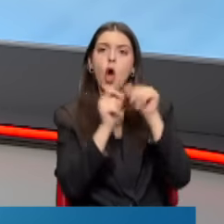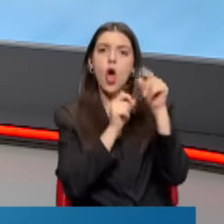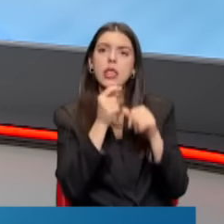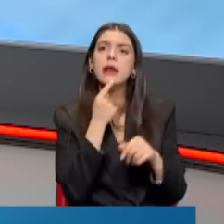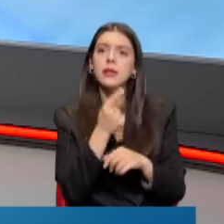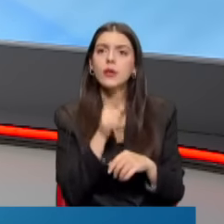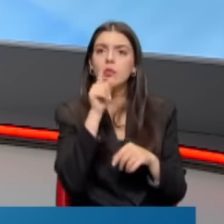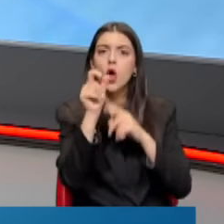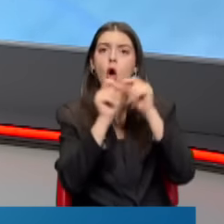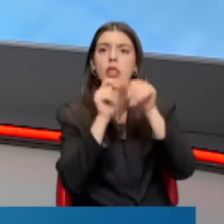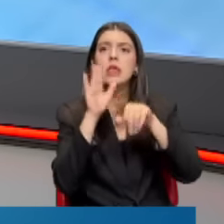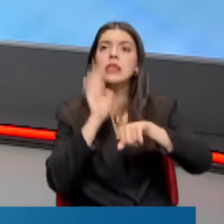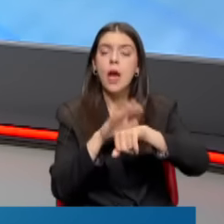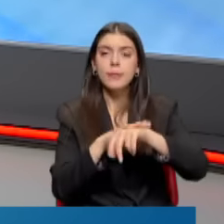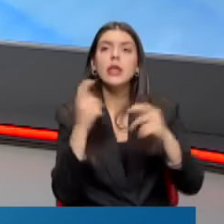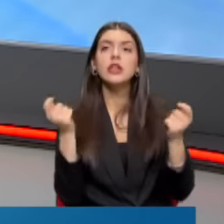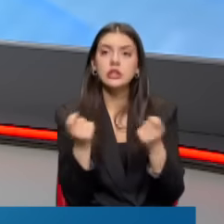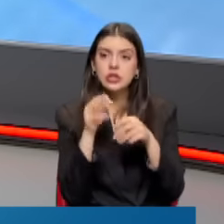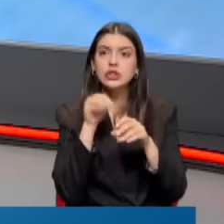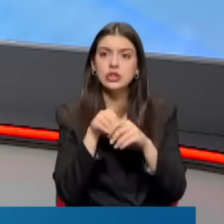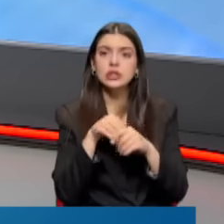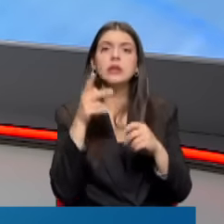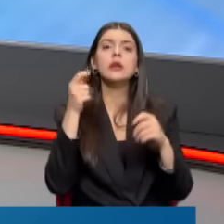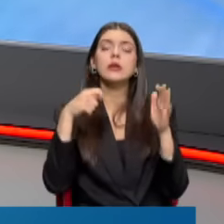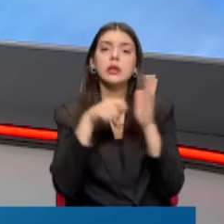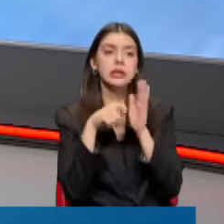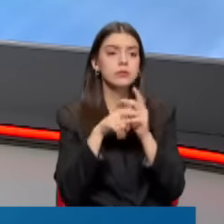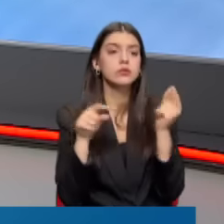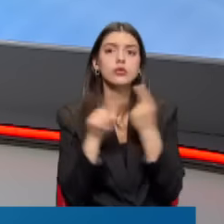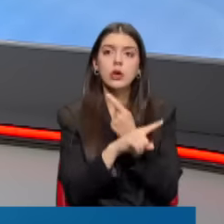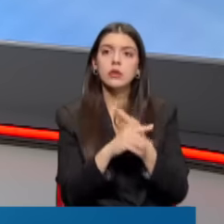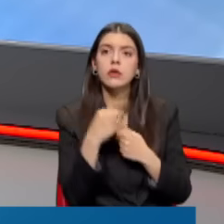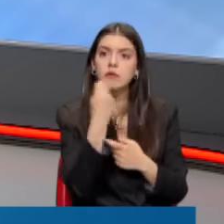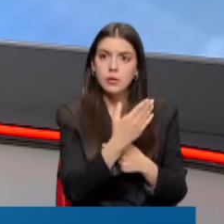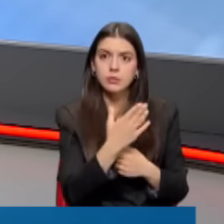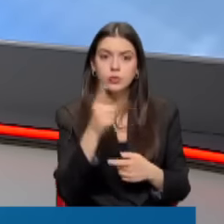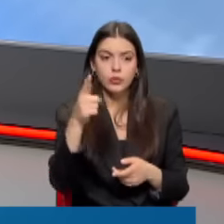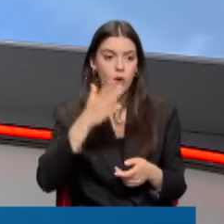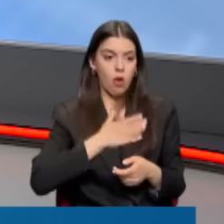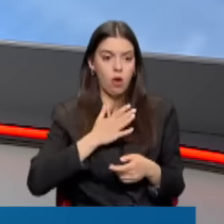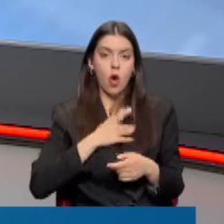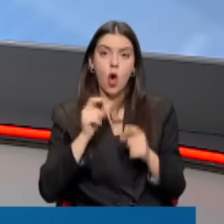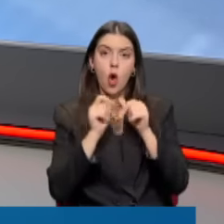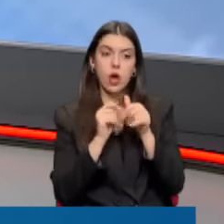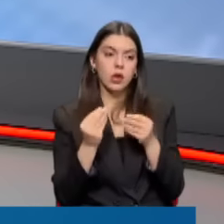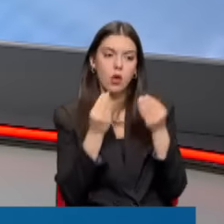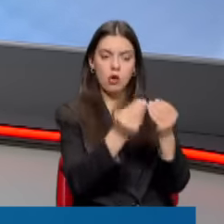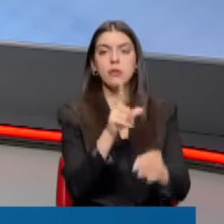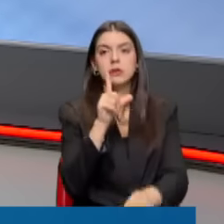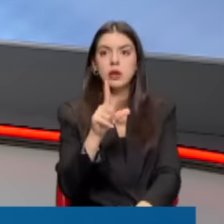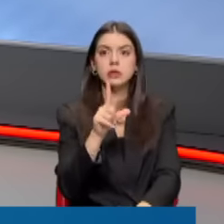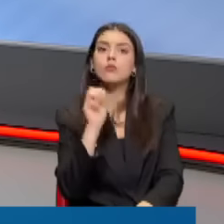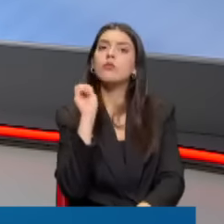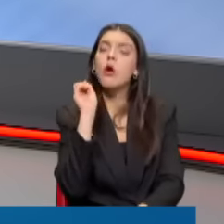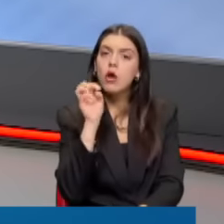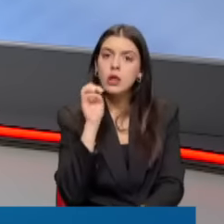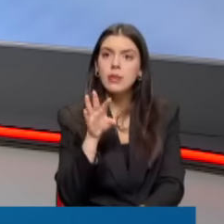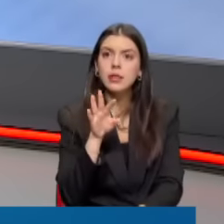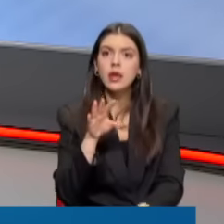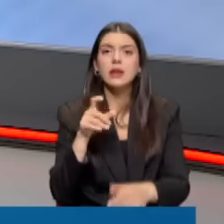ya bu öneriyi yapabilmek için isim soy isim vermeniz kim olduğunuzu ortaya koyup bu öneriyi yapmanız gerekiyor öğretmenler